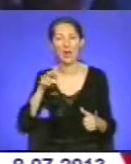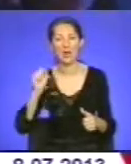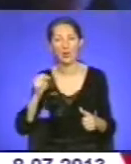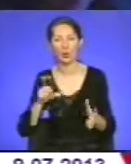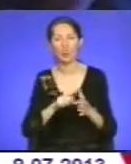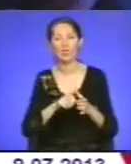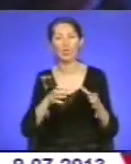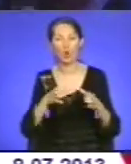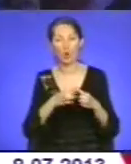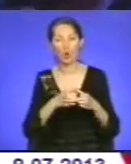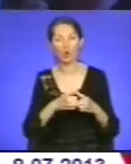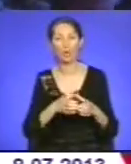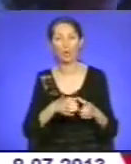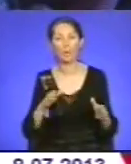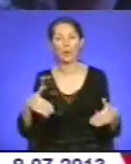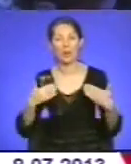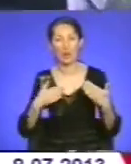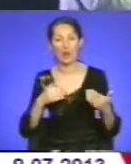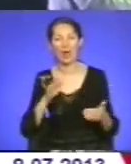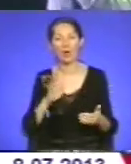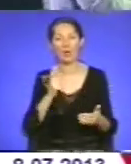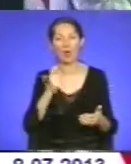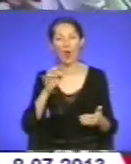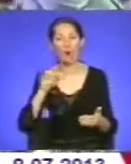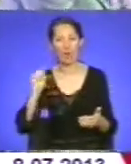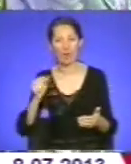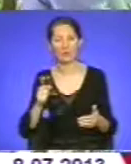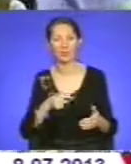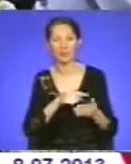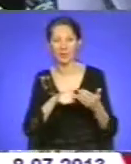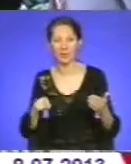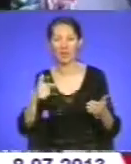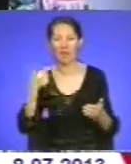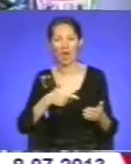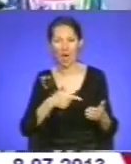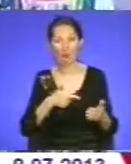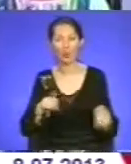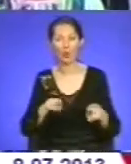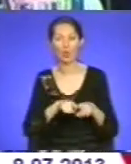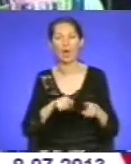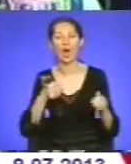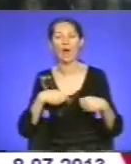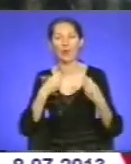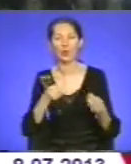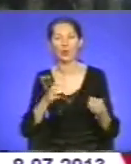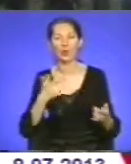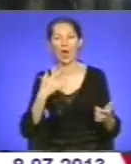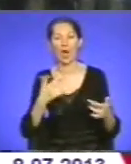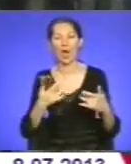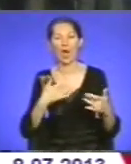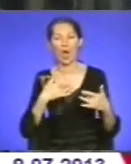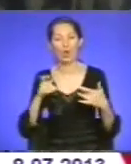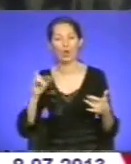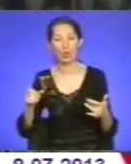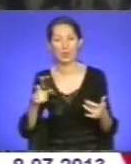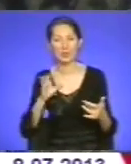відзначив почесною грамотою співочий колектив та вручив солістці Наталії Фаліон відзнаку «Честь і слава Тернопільщини».